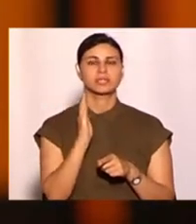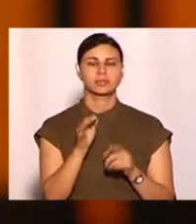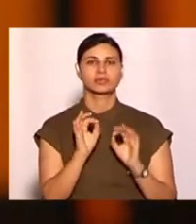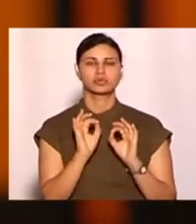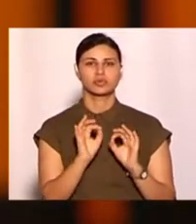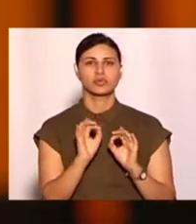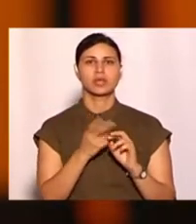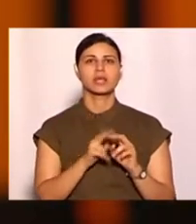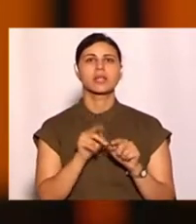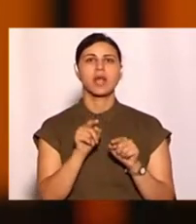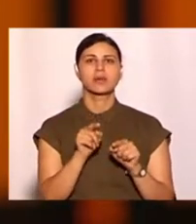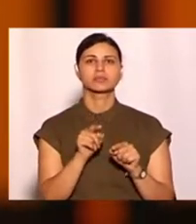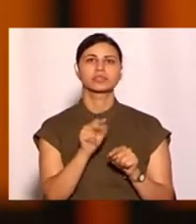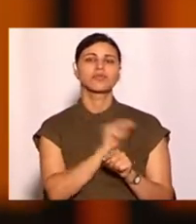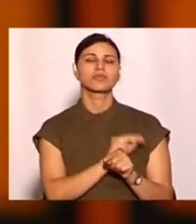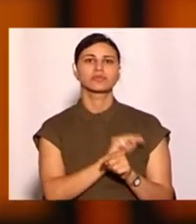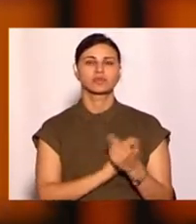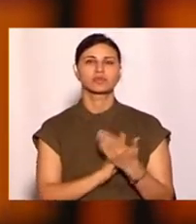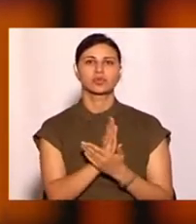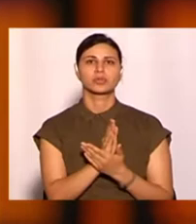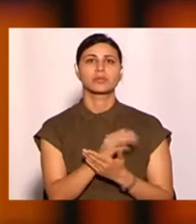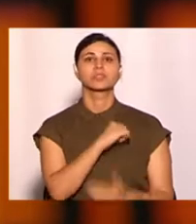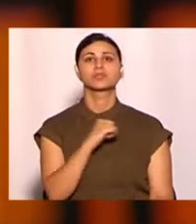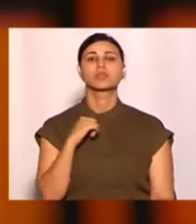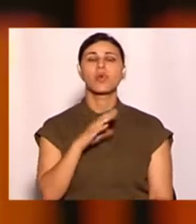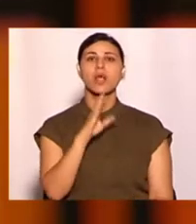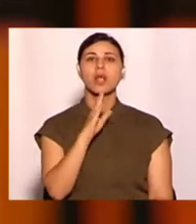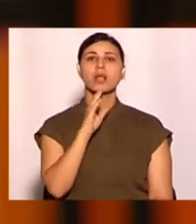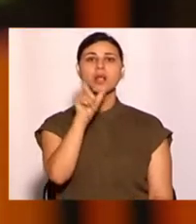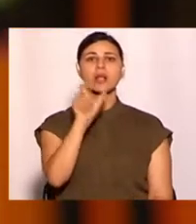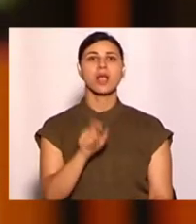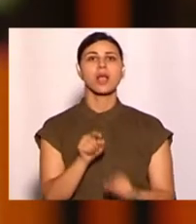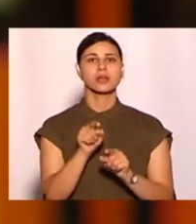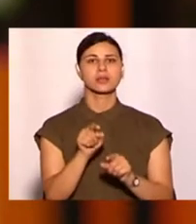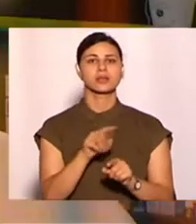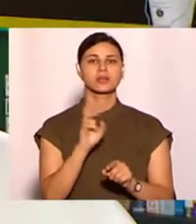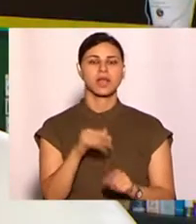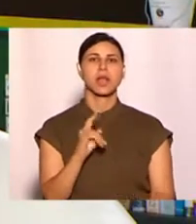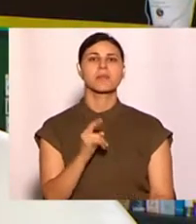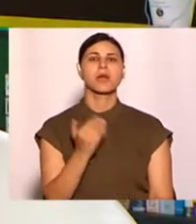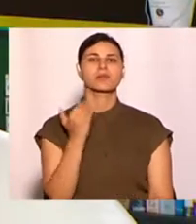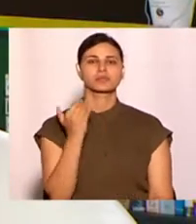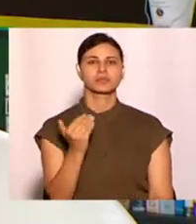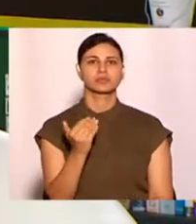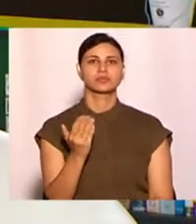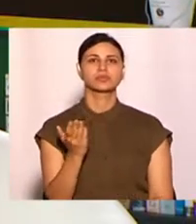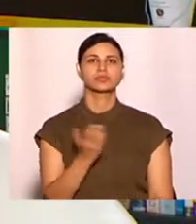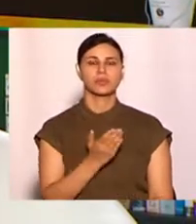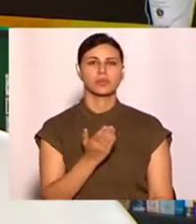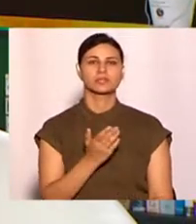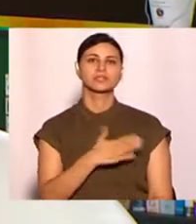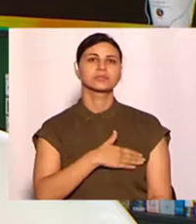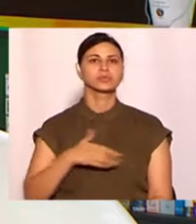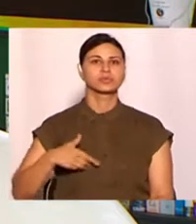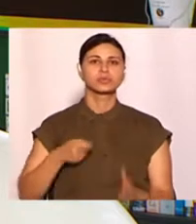სწორედ ამ ორგანოს ფუნქციონირებას. თავად ქალბატონისთვის და ბავშვისთვის, რომელიც სარძევე